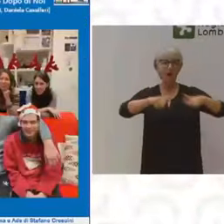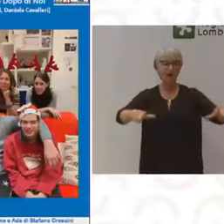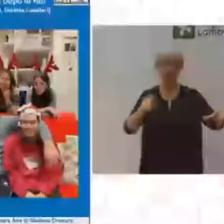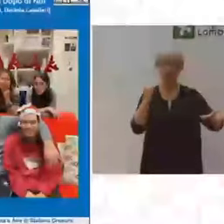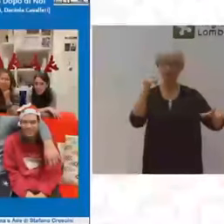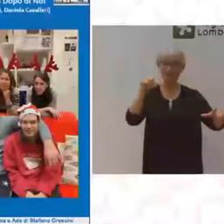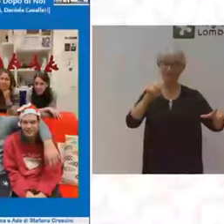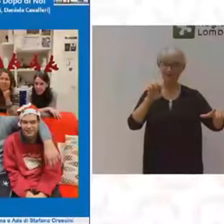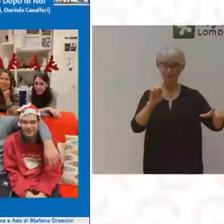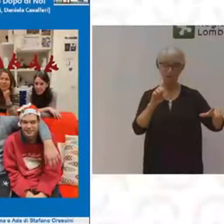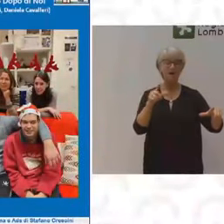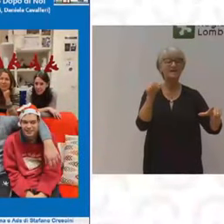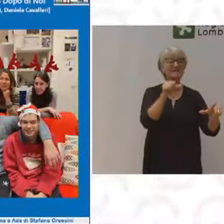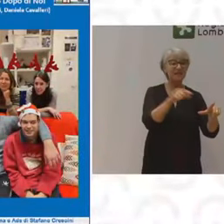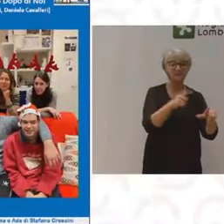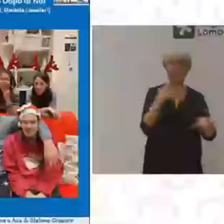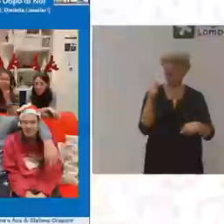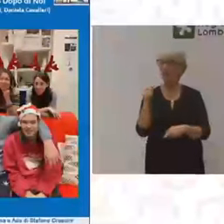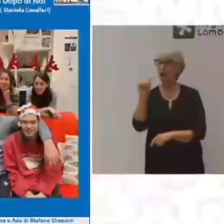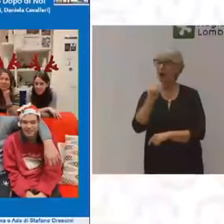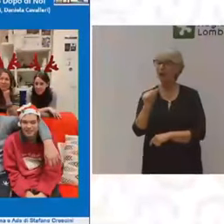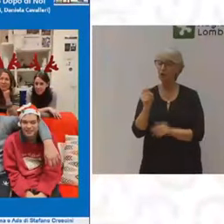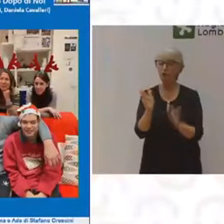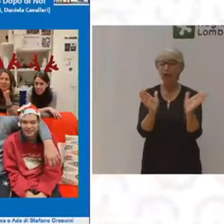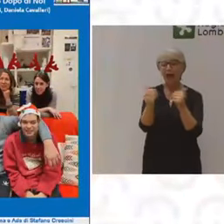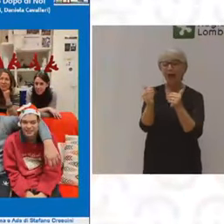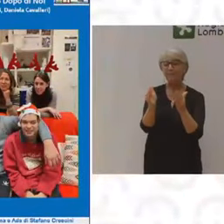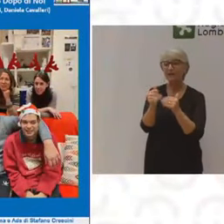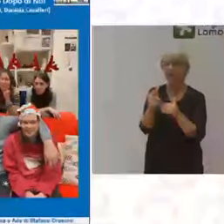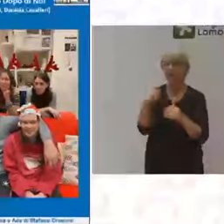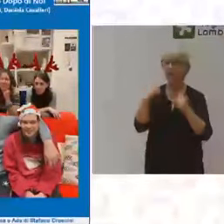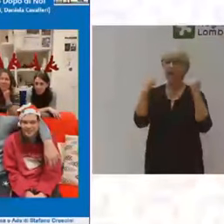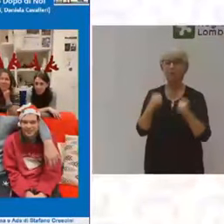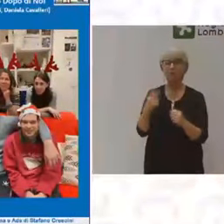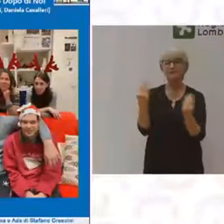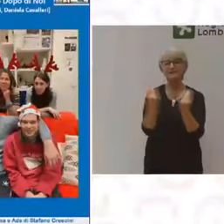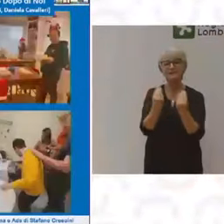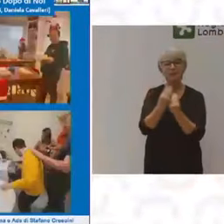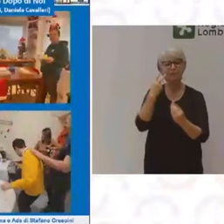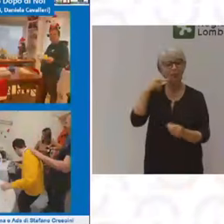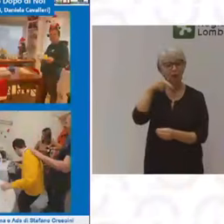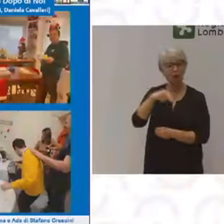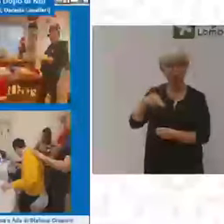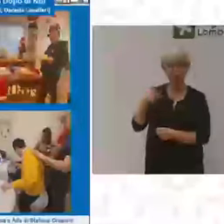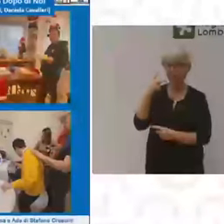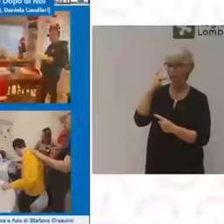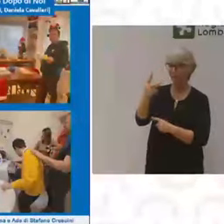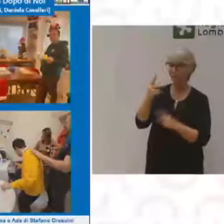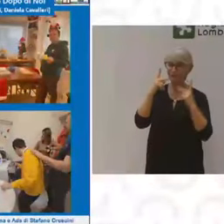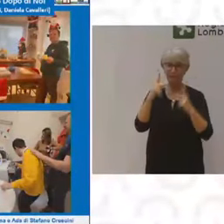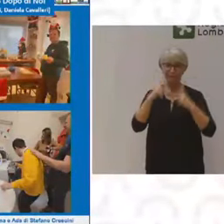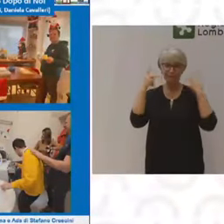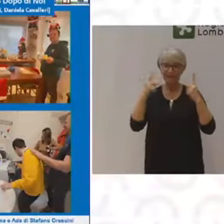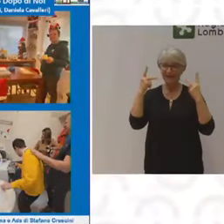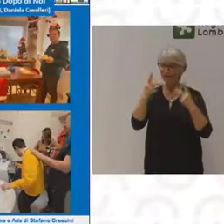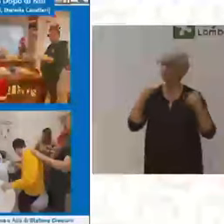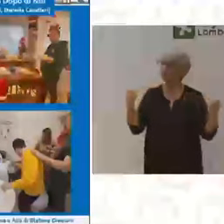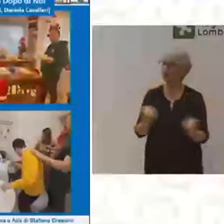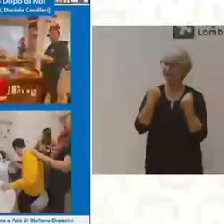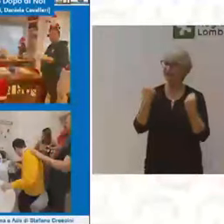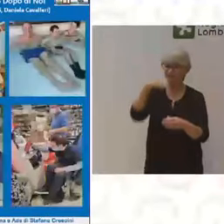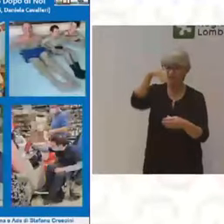quello di Stefano con il suo amico Antonio nell'appartamento dove aveva abitato con la nonna. Li vediamo felici in attività domestiche e